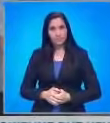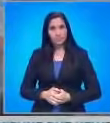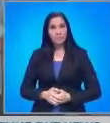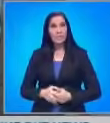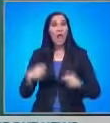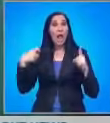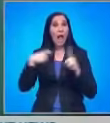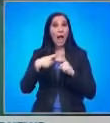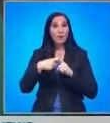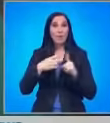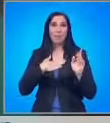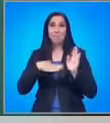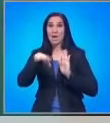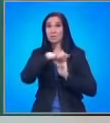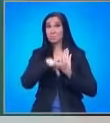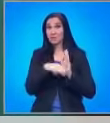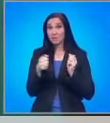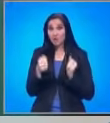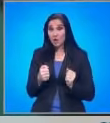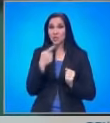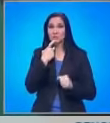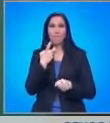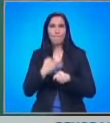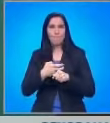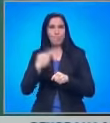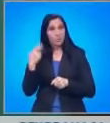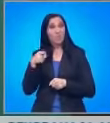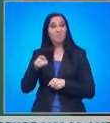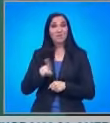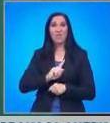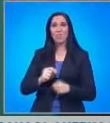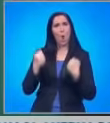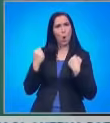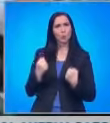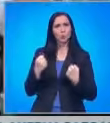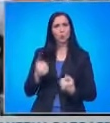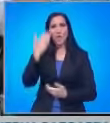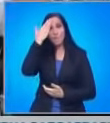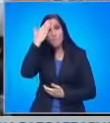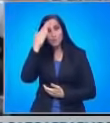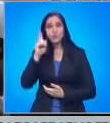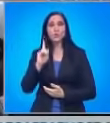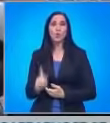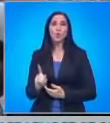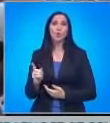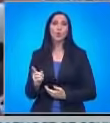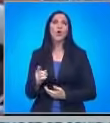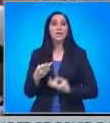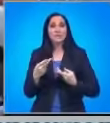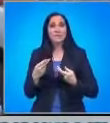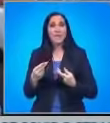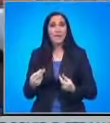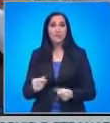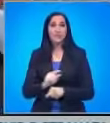В Карнобат има списък на чакащите за болнично лечение. Това са неосложнени пациенти, за които амбулаторно се